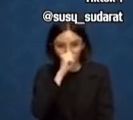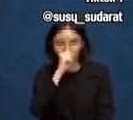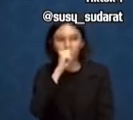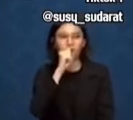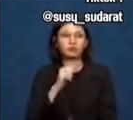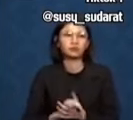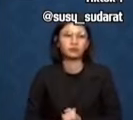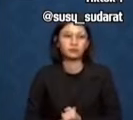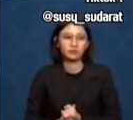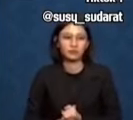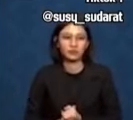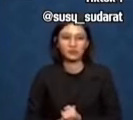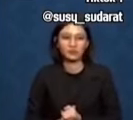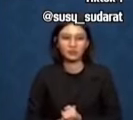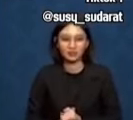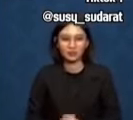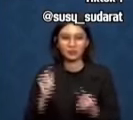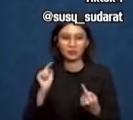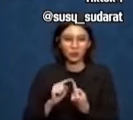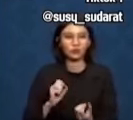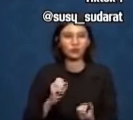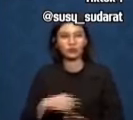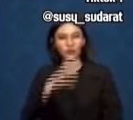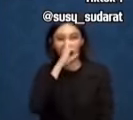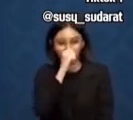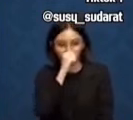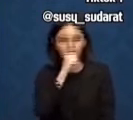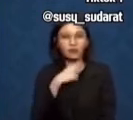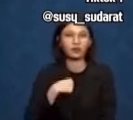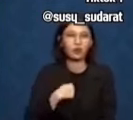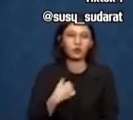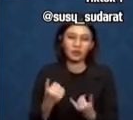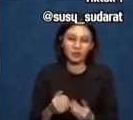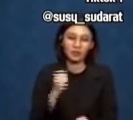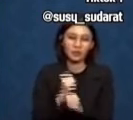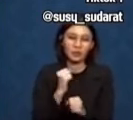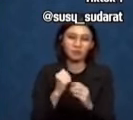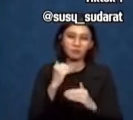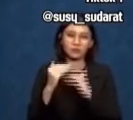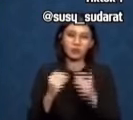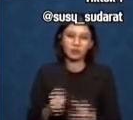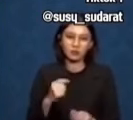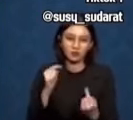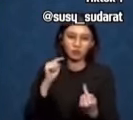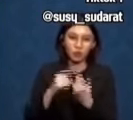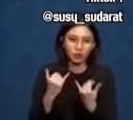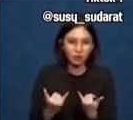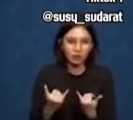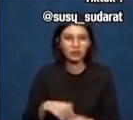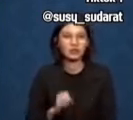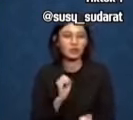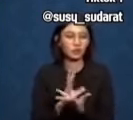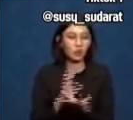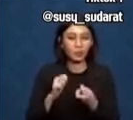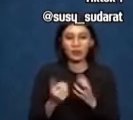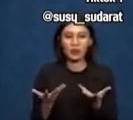ลงในที่สาธารณะไม่ต้องไปกลัว เพราะมีบรรทัดฐานต่ำแบบนั้นไงถ้าร้องดีกว่าก็ยุ่งเลย เอาส่วนสรุปเมื่อวานนี้ฮะบรรยากาศ